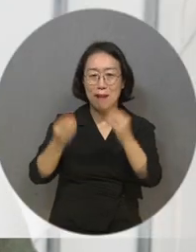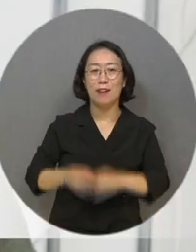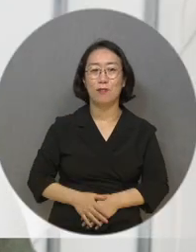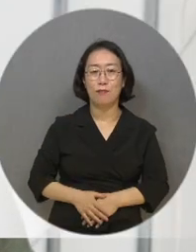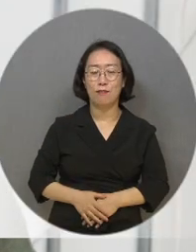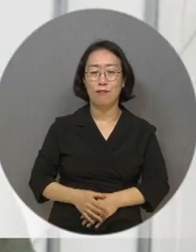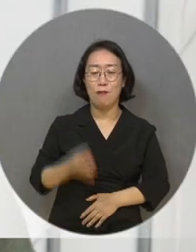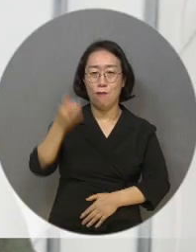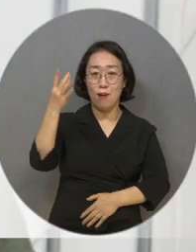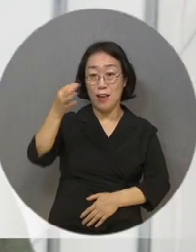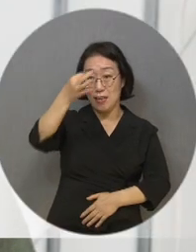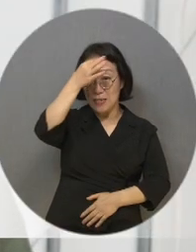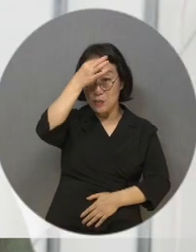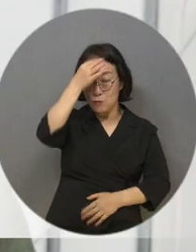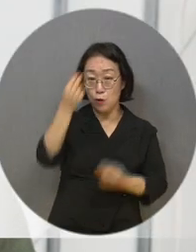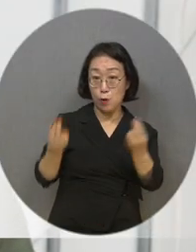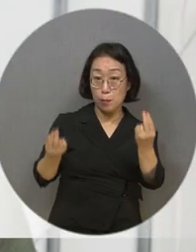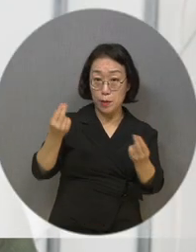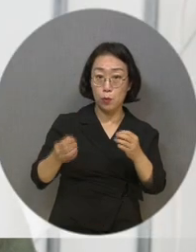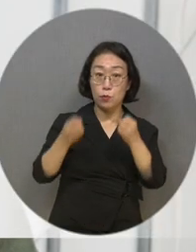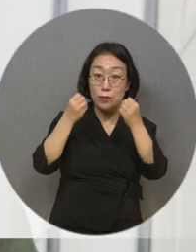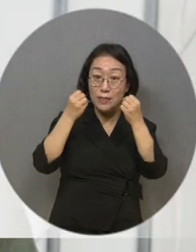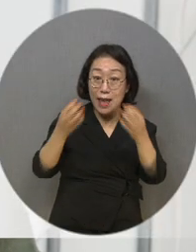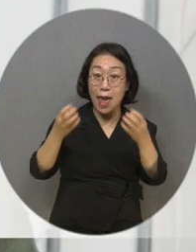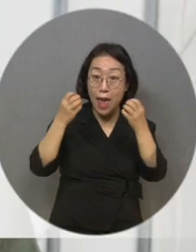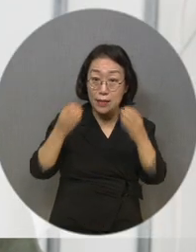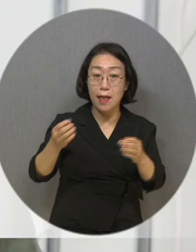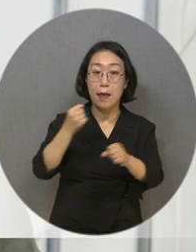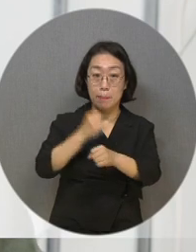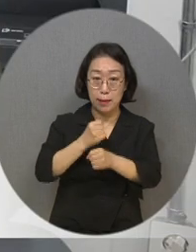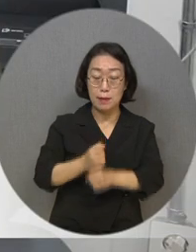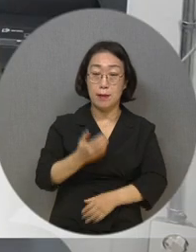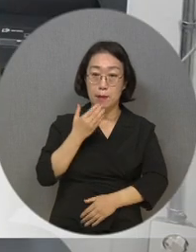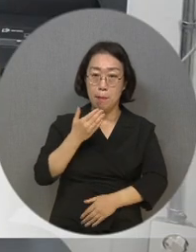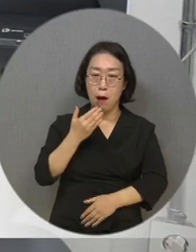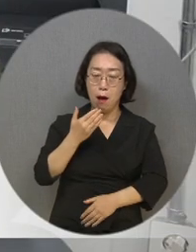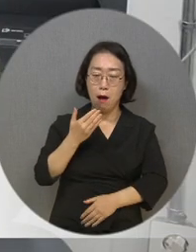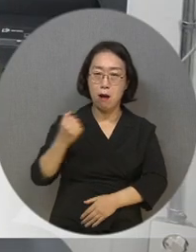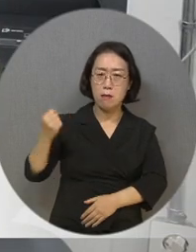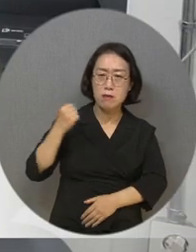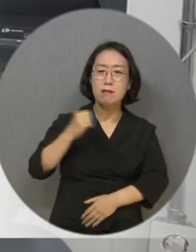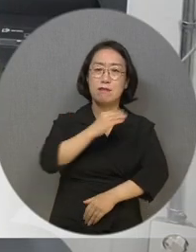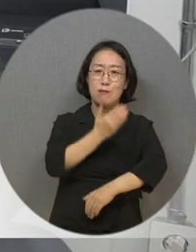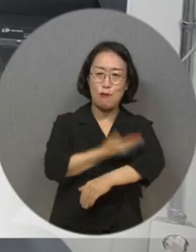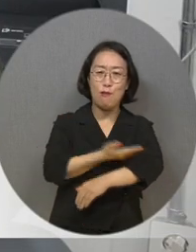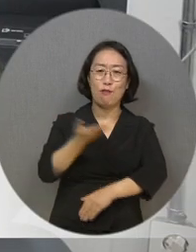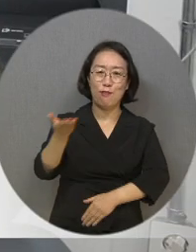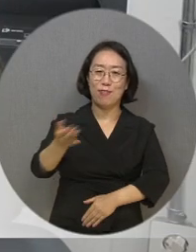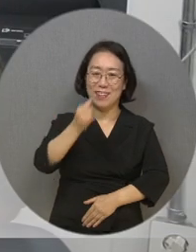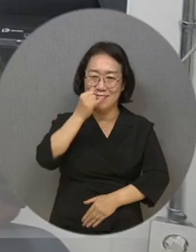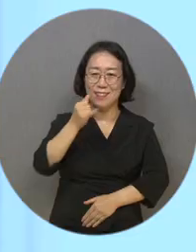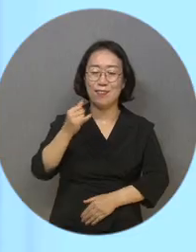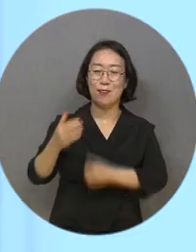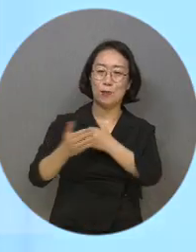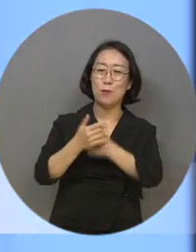이상으로 완전 새로운 알고리즘을 지금 새로 만드실 수 있는 최 상무님이 큰 역할을 지금 해주시고